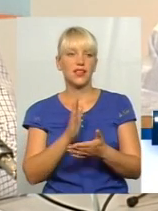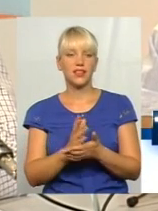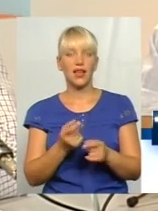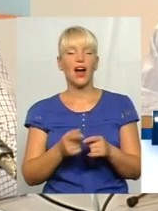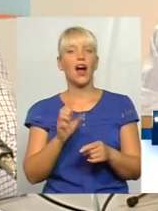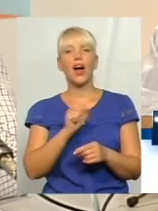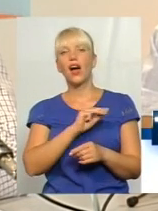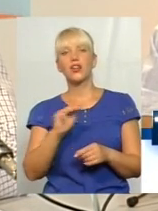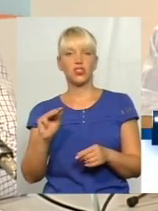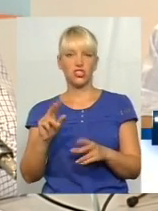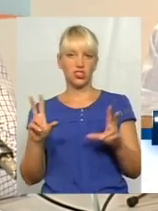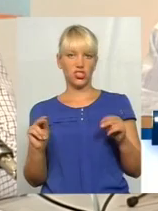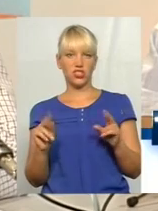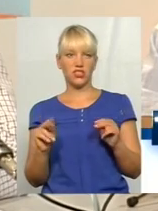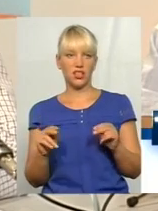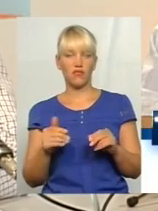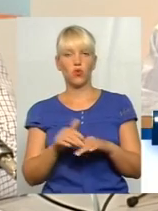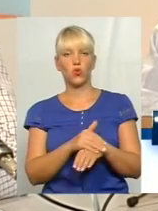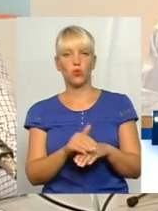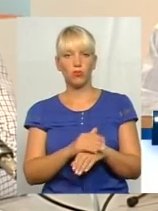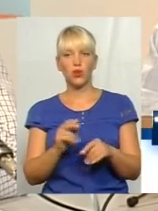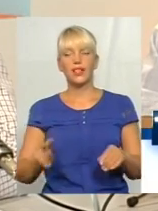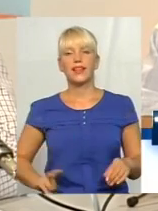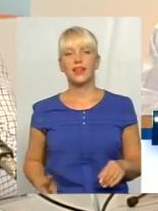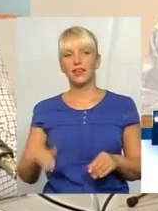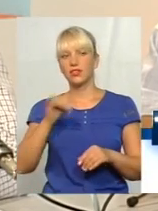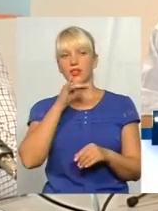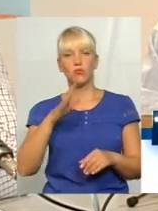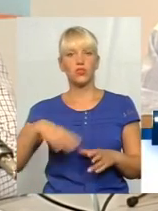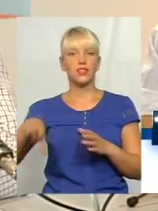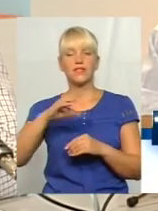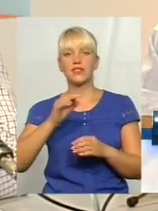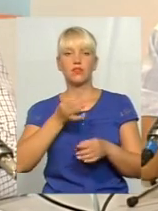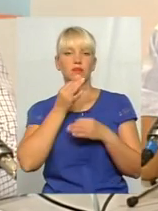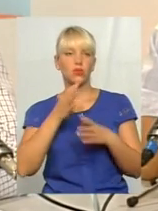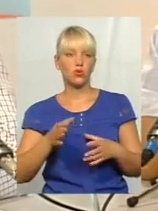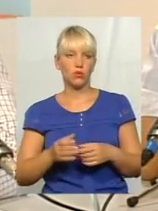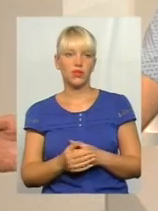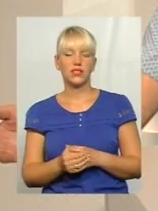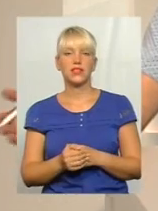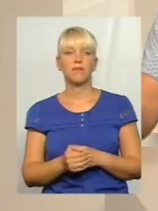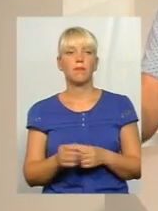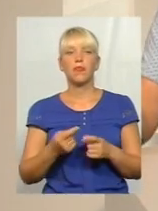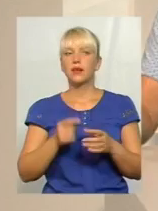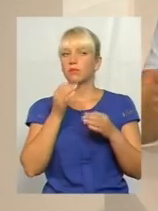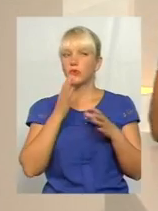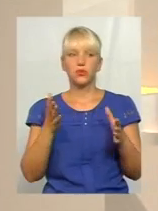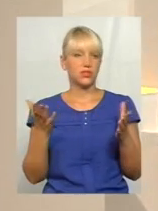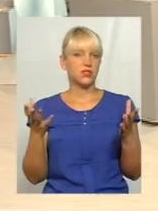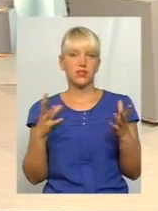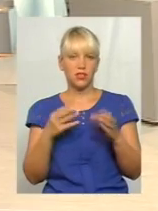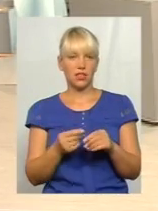аж Щасливою і доброю директор не може всім сподобатися ну це будь-який сфері